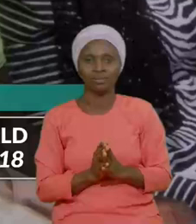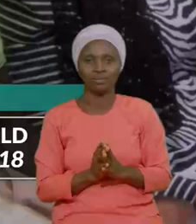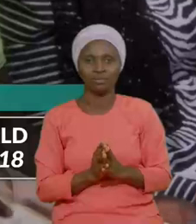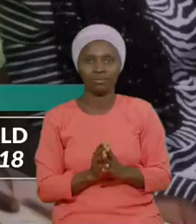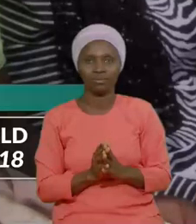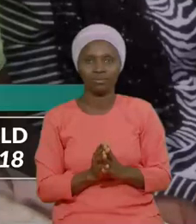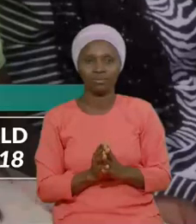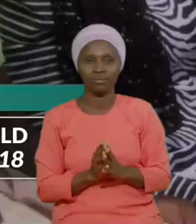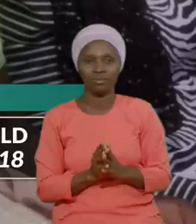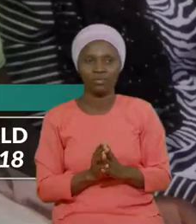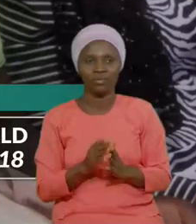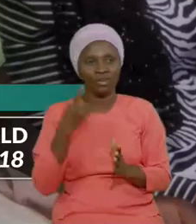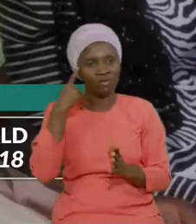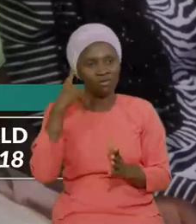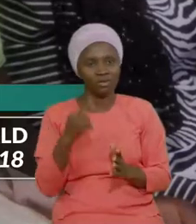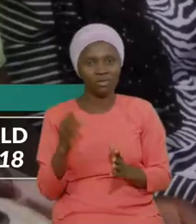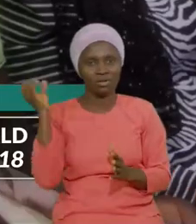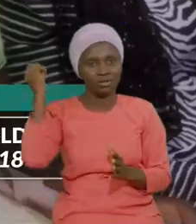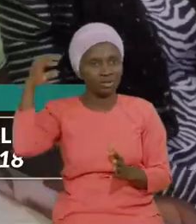En Tite chapitre 2, le verset